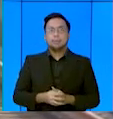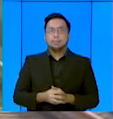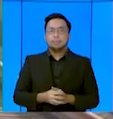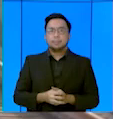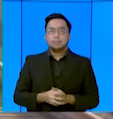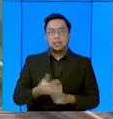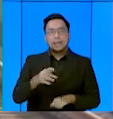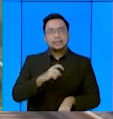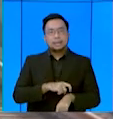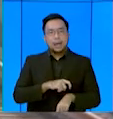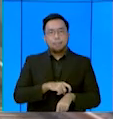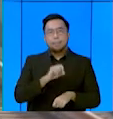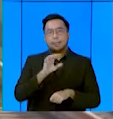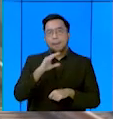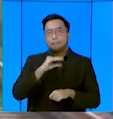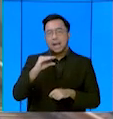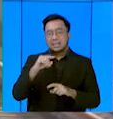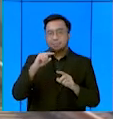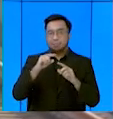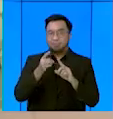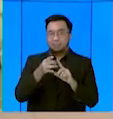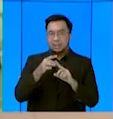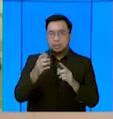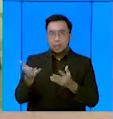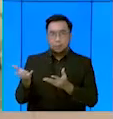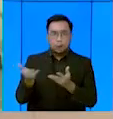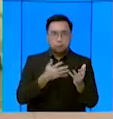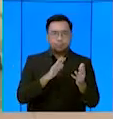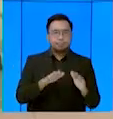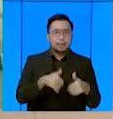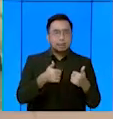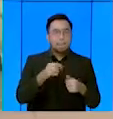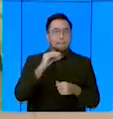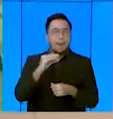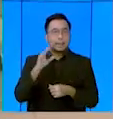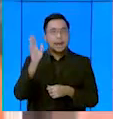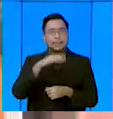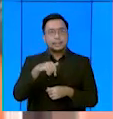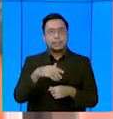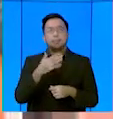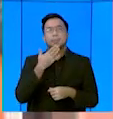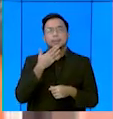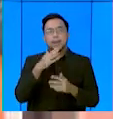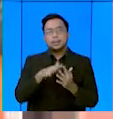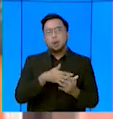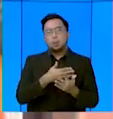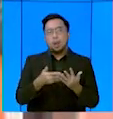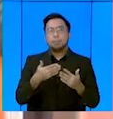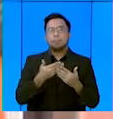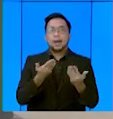Sekitar pukul 5 Jumat pagi, material besi konstruksi berhasil dievakuasi. Pagi ini MRT Jakarta kembali beroperasi dengan normal.